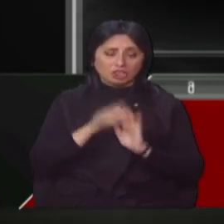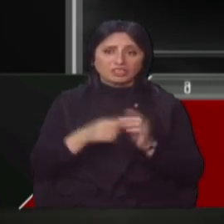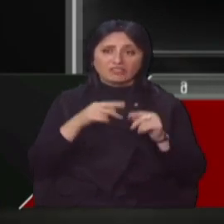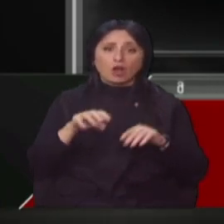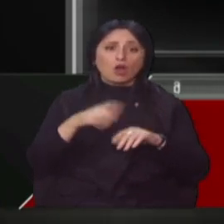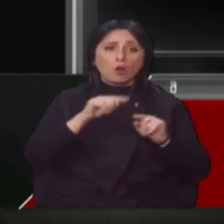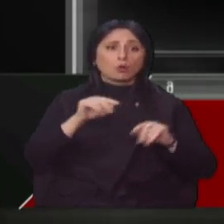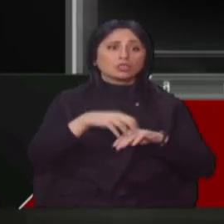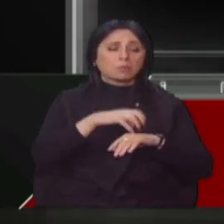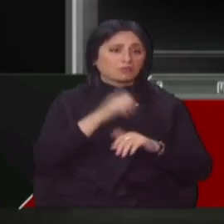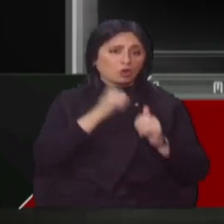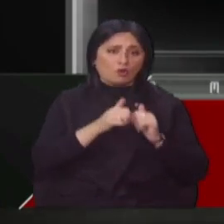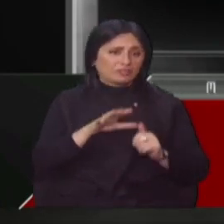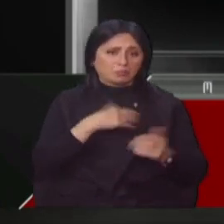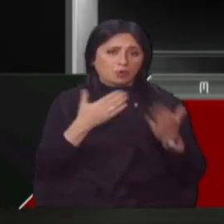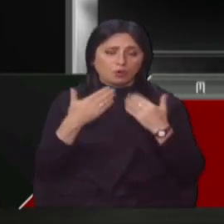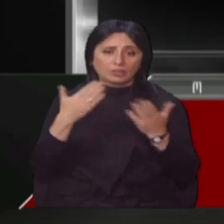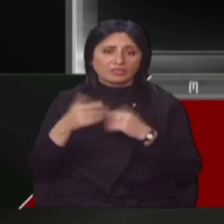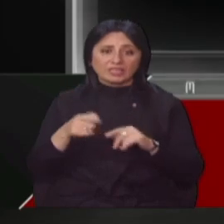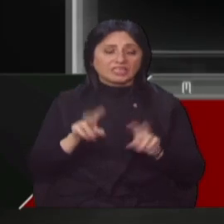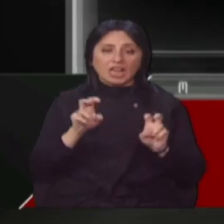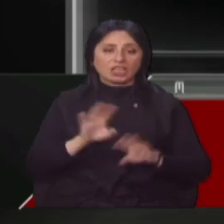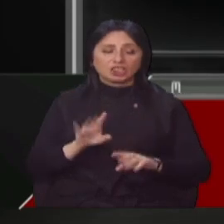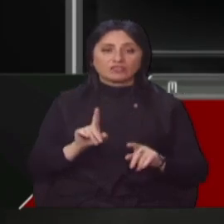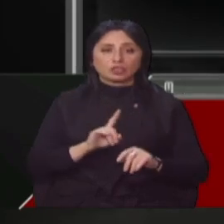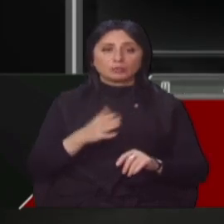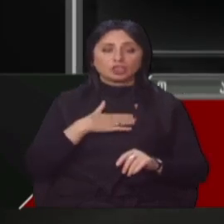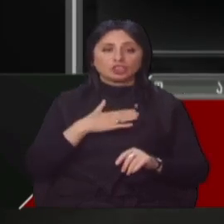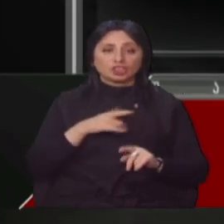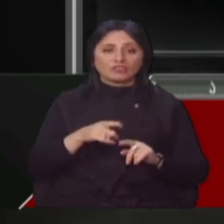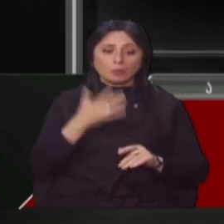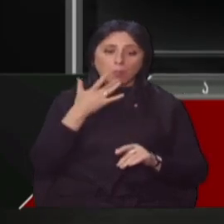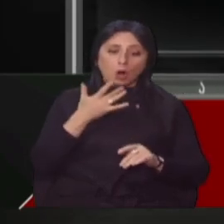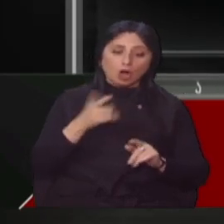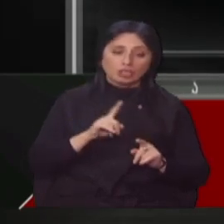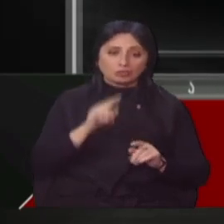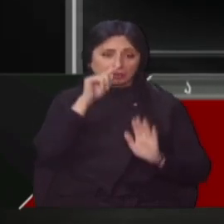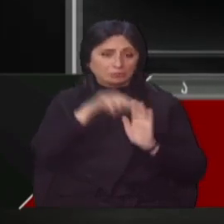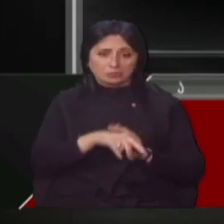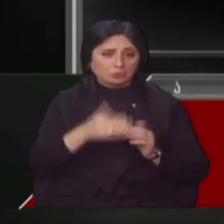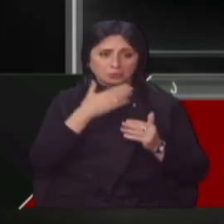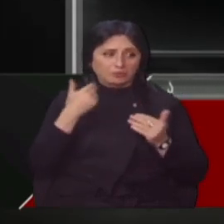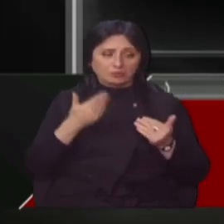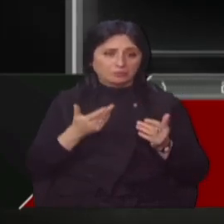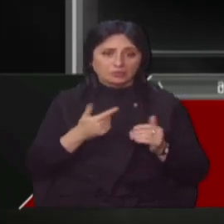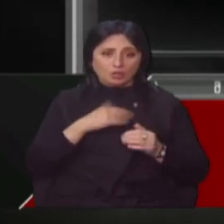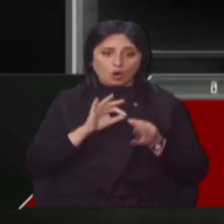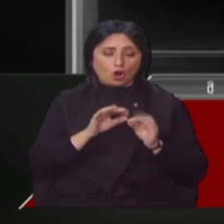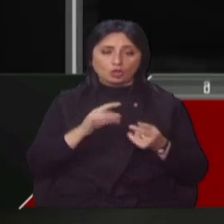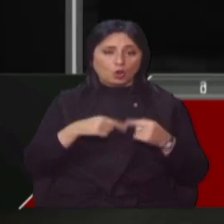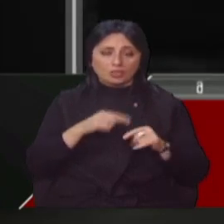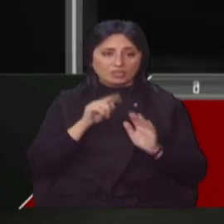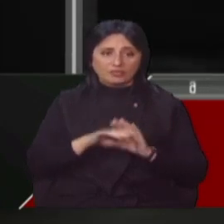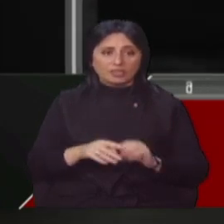ოპოზიციურ პარტიებთან ყოველთვის ჰქონდა, მაგრამ ეს არ ნიშნავს, რომ ჩვენში და პოლიტიკაში და კიდევ რეცესიში რომელიმე პოლიტიკური ორგანიზაცია